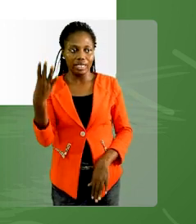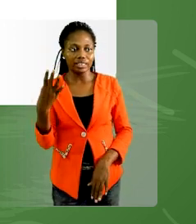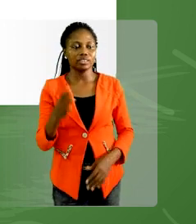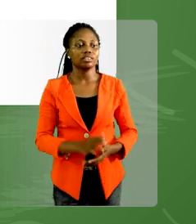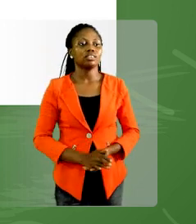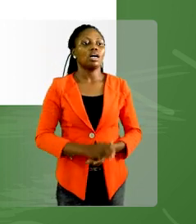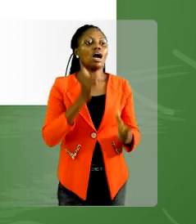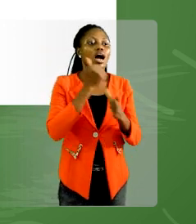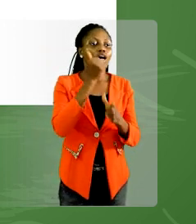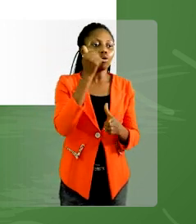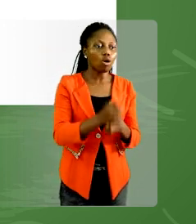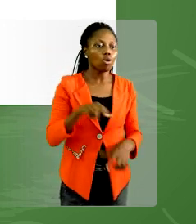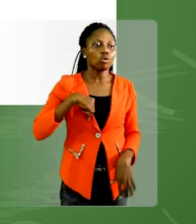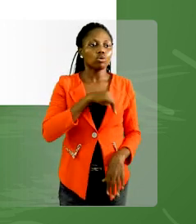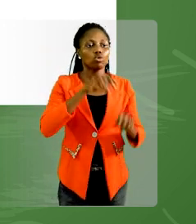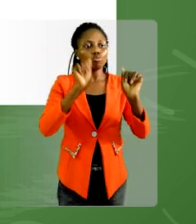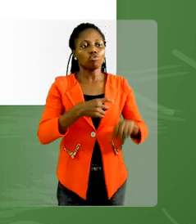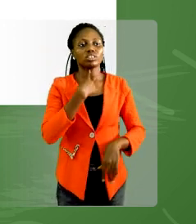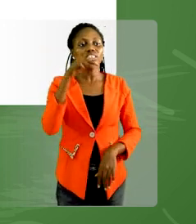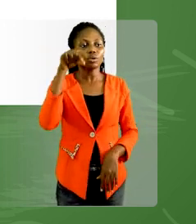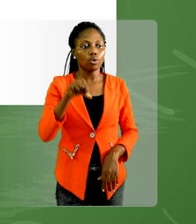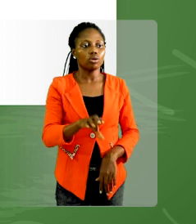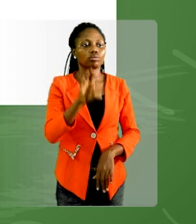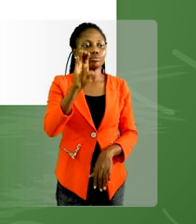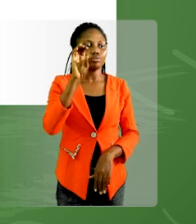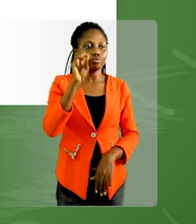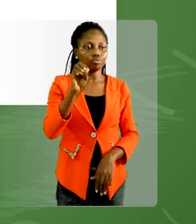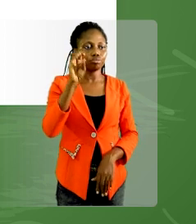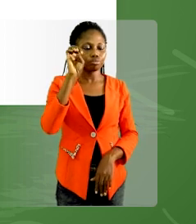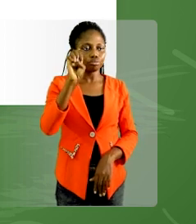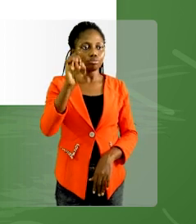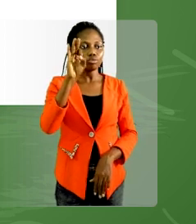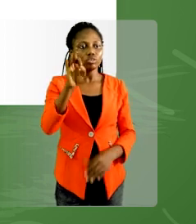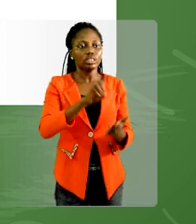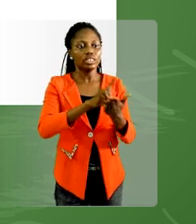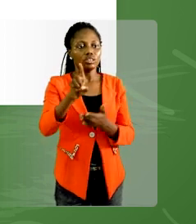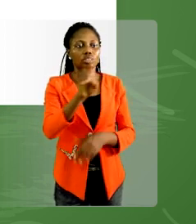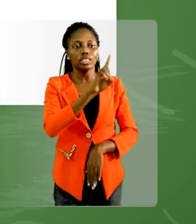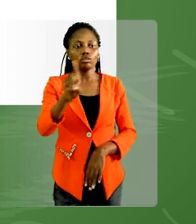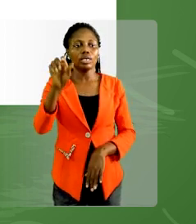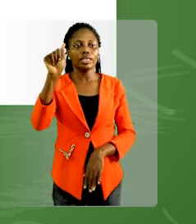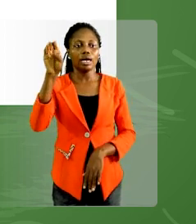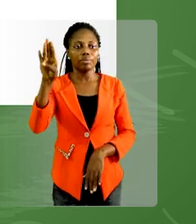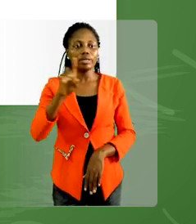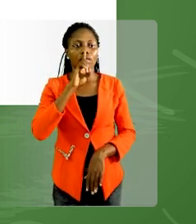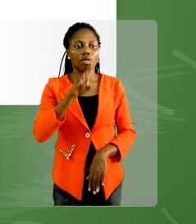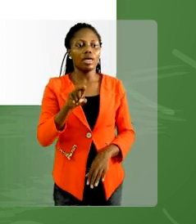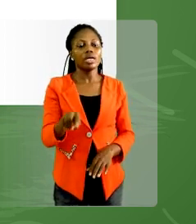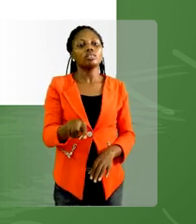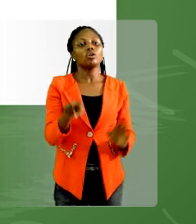le coefficient directeur de la droite AB est moins 3 demi et l'ordonnée à l'origine est moins